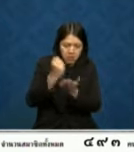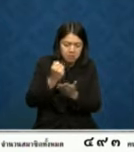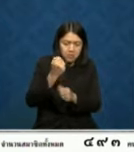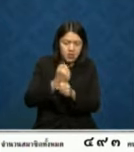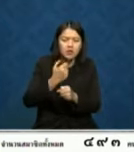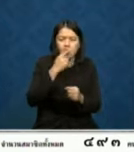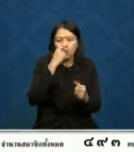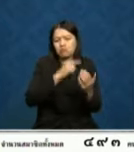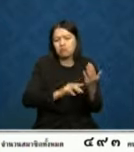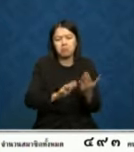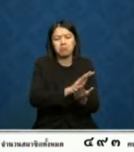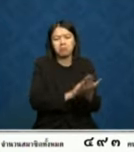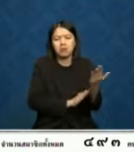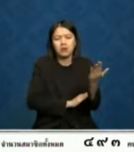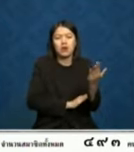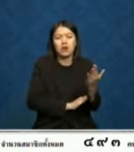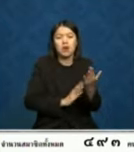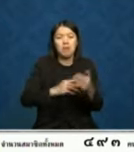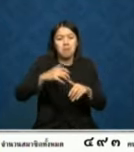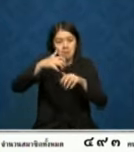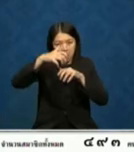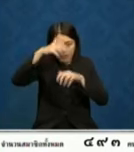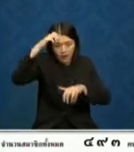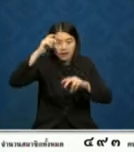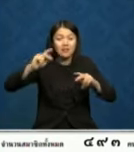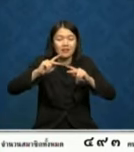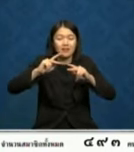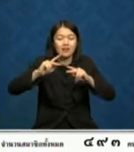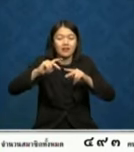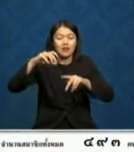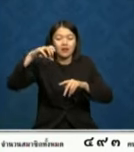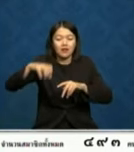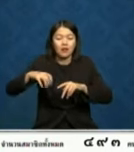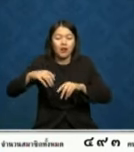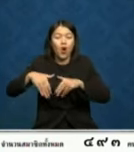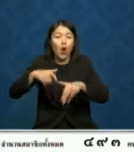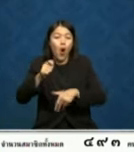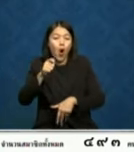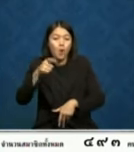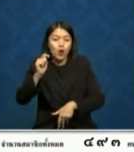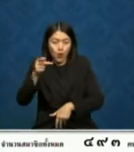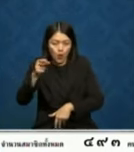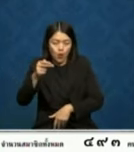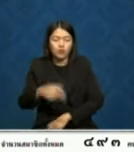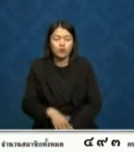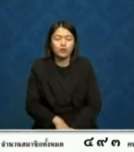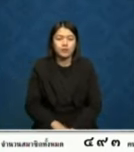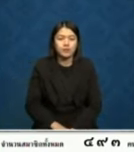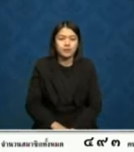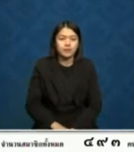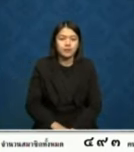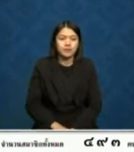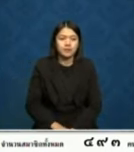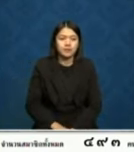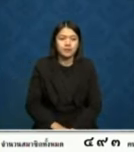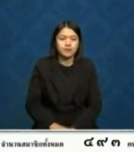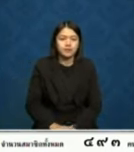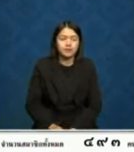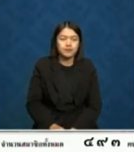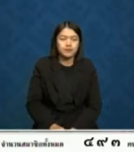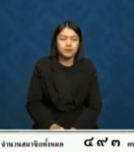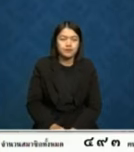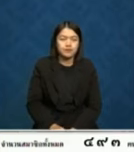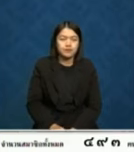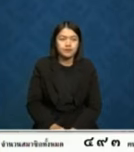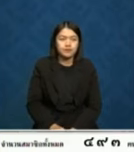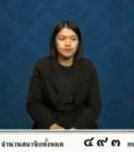ประเทศโดยการมีส่วนร่วมของมหาดไทยโดยโดยเฉพาะกรมการปกครองสู่ท้องถิ่นโดยสรุปครับท่านประธานครับผมคิดว่าประเด็นแรกก็คือ